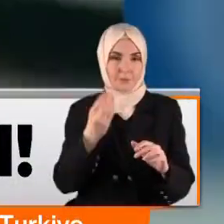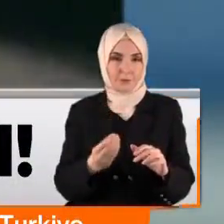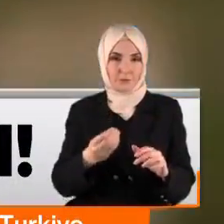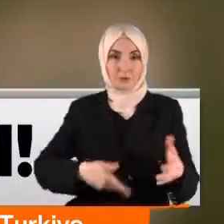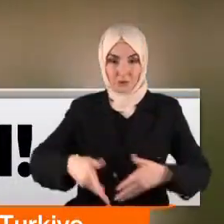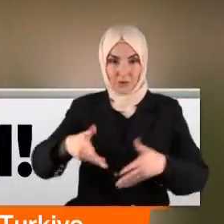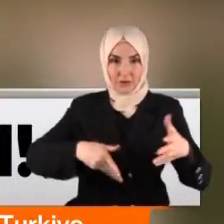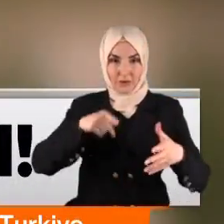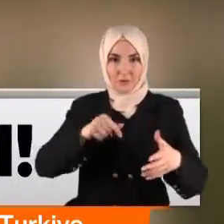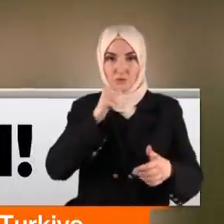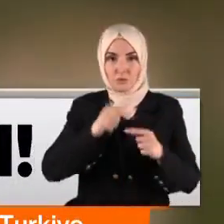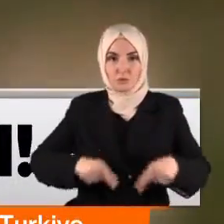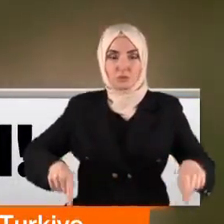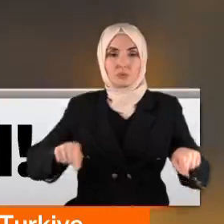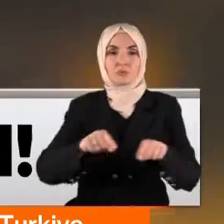göle döndü.